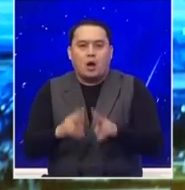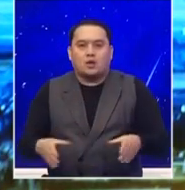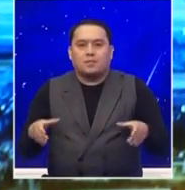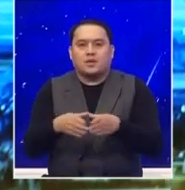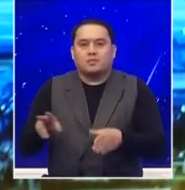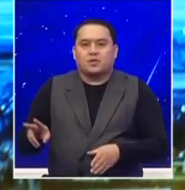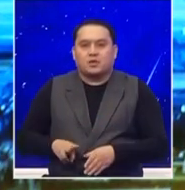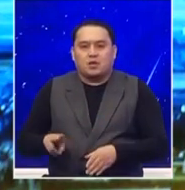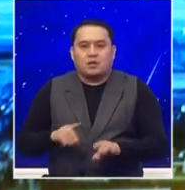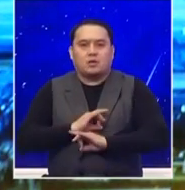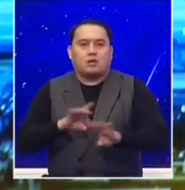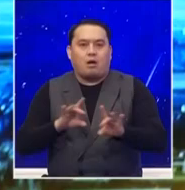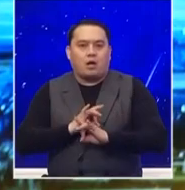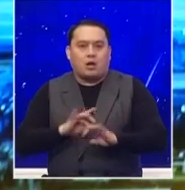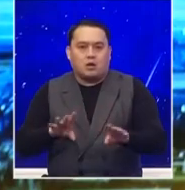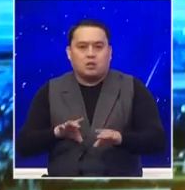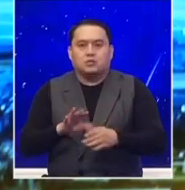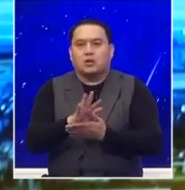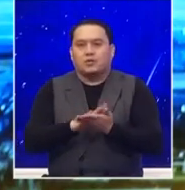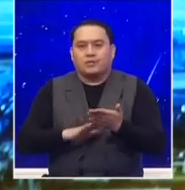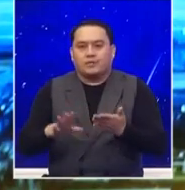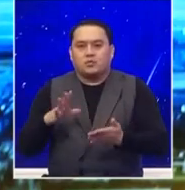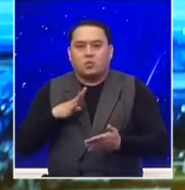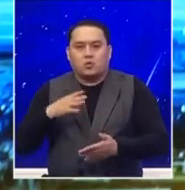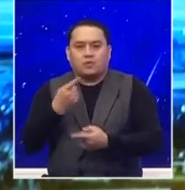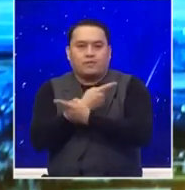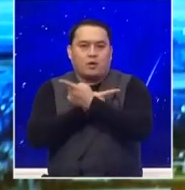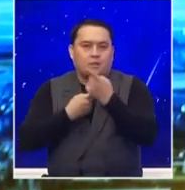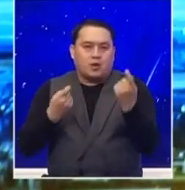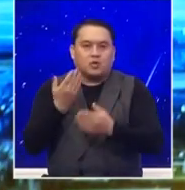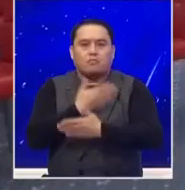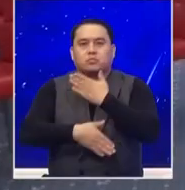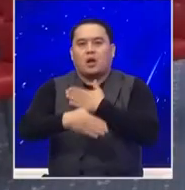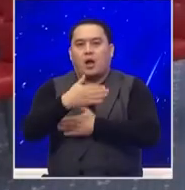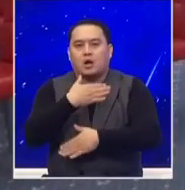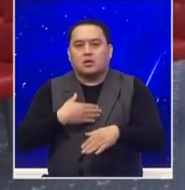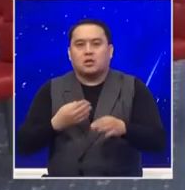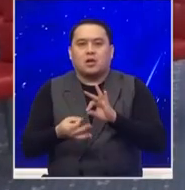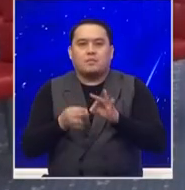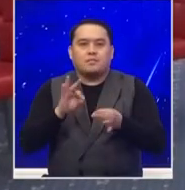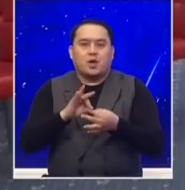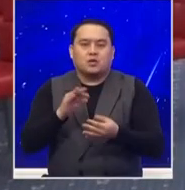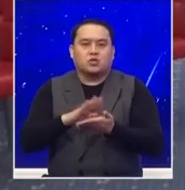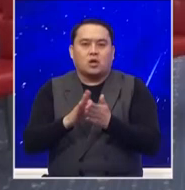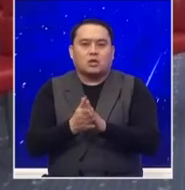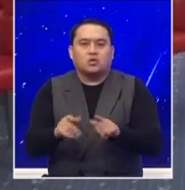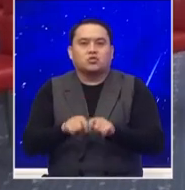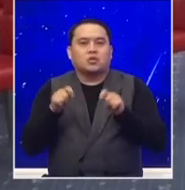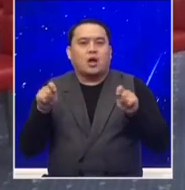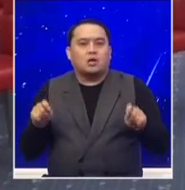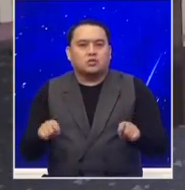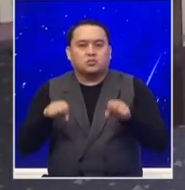мектеп директоры Ерлан Бақтыбаев Жетісу медиа алаңында мәлімдеді. Қазіргі күні паралимпиадашыларға барлық жағдай жасалған.